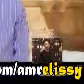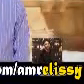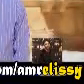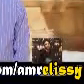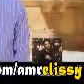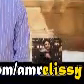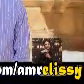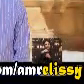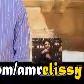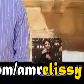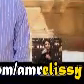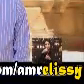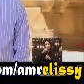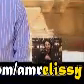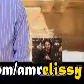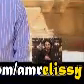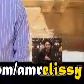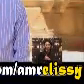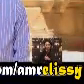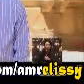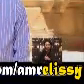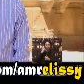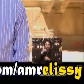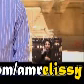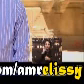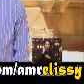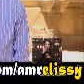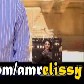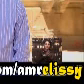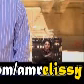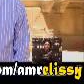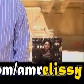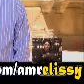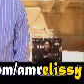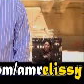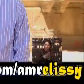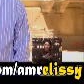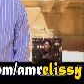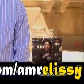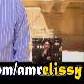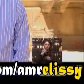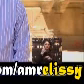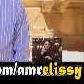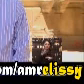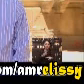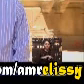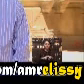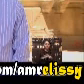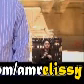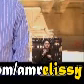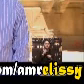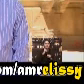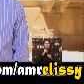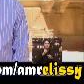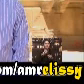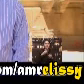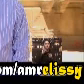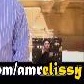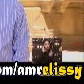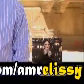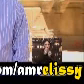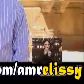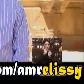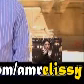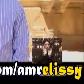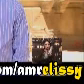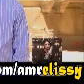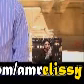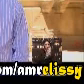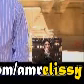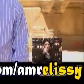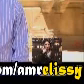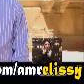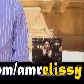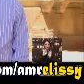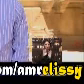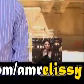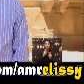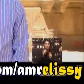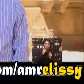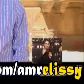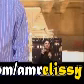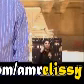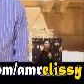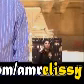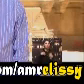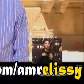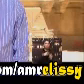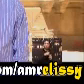فاكرين منطقة توشكا في اسكندرية اللي عرضنا مشاكلها قبل كده؟ البرنامج الحمد لله بالتعاون مع مؤسسة الإصلاح والنهضة بعتنا لهم